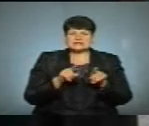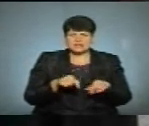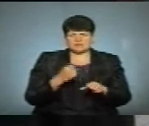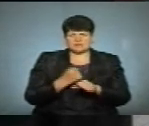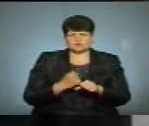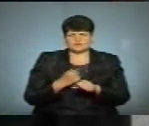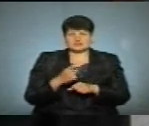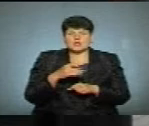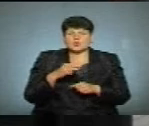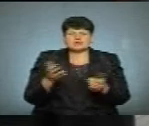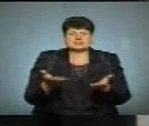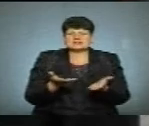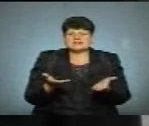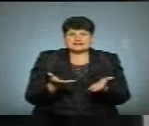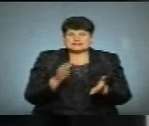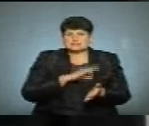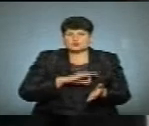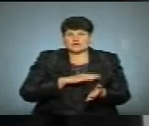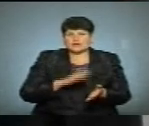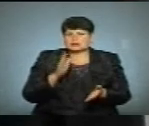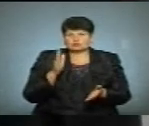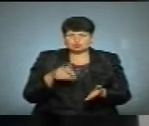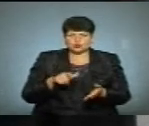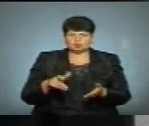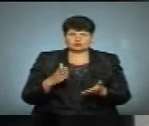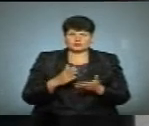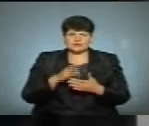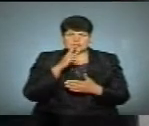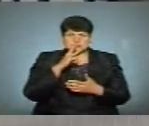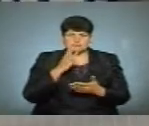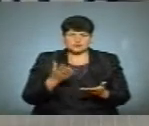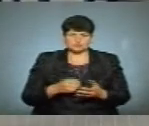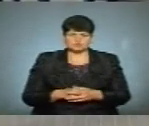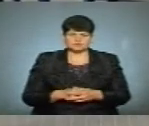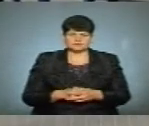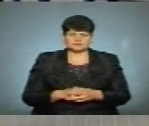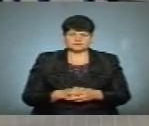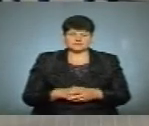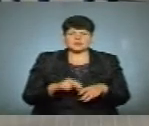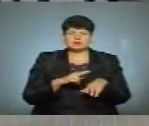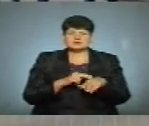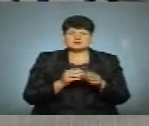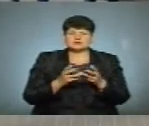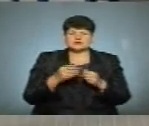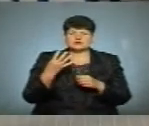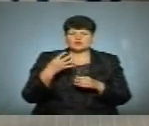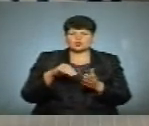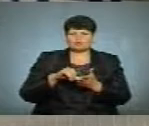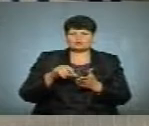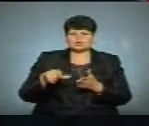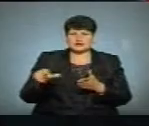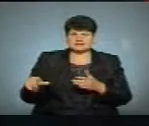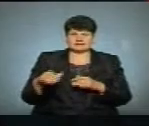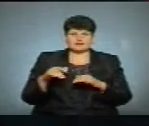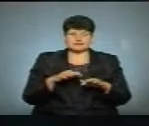б якийсь буде дохід і люди будуть мати якусь заробітну плату. Поліцейські нарахували 40 учасників акції,